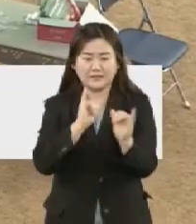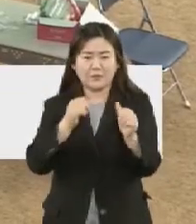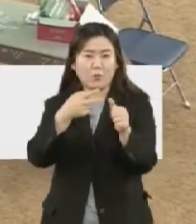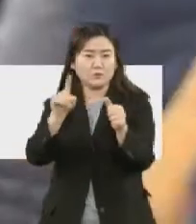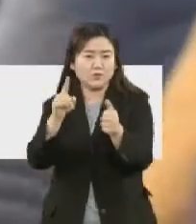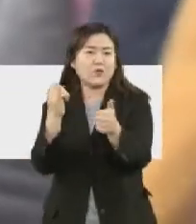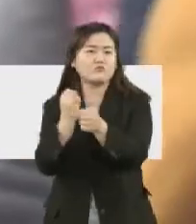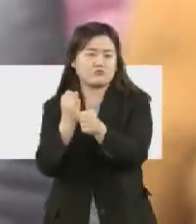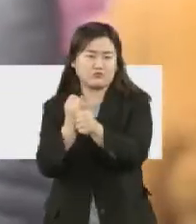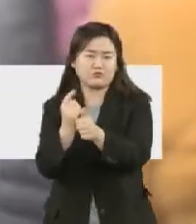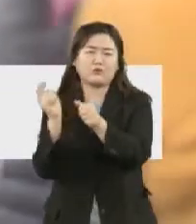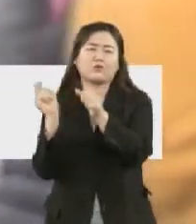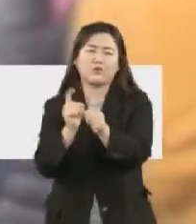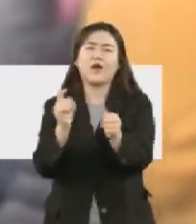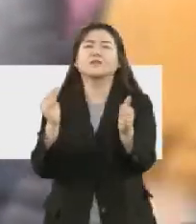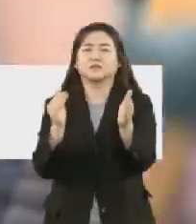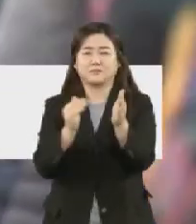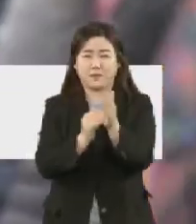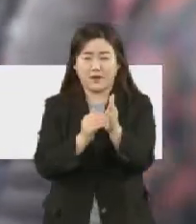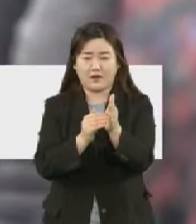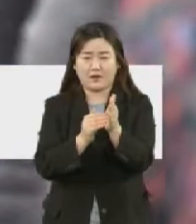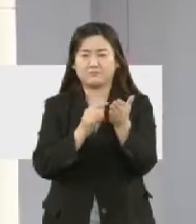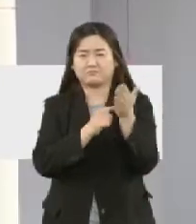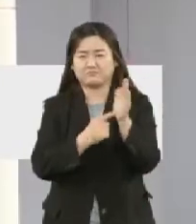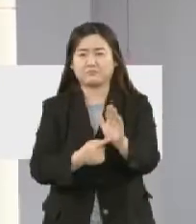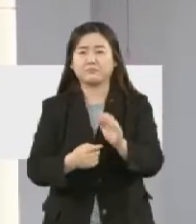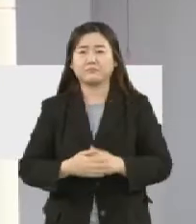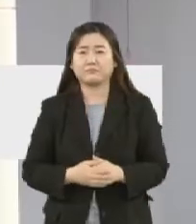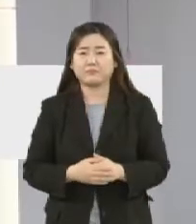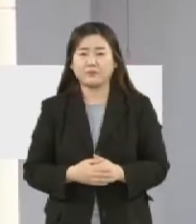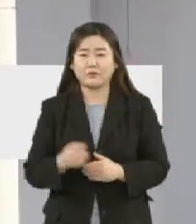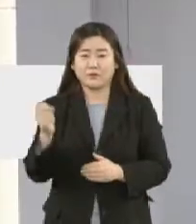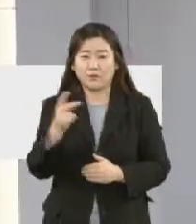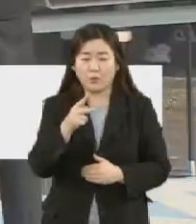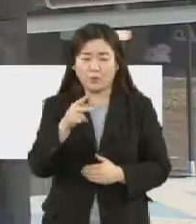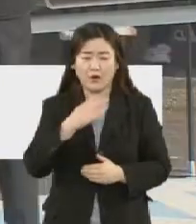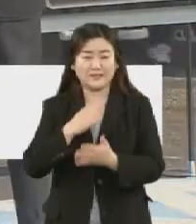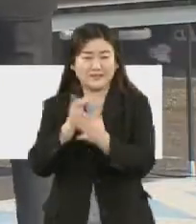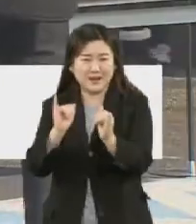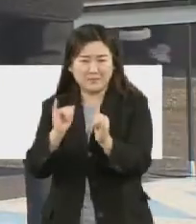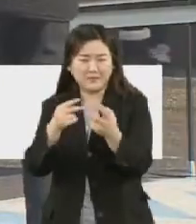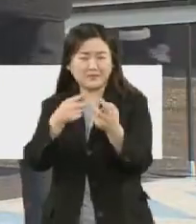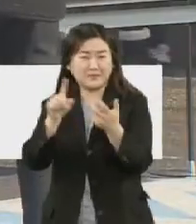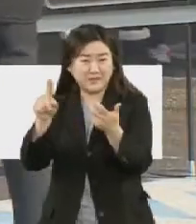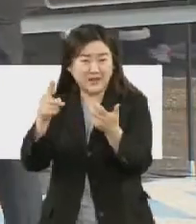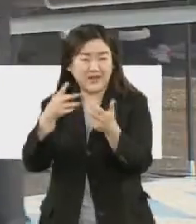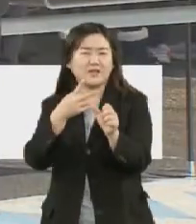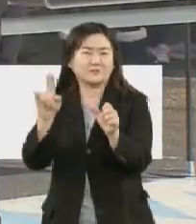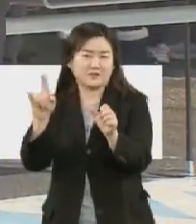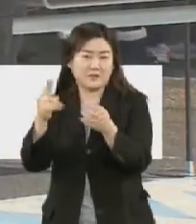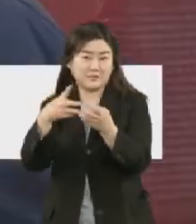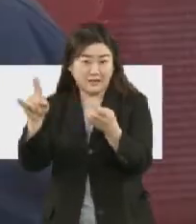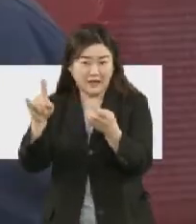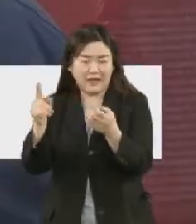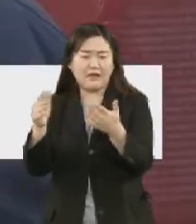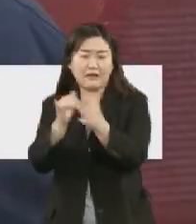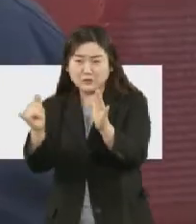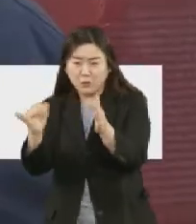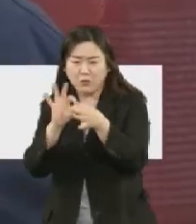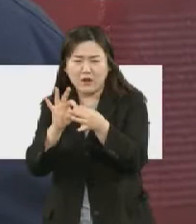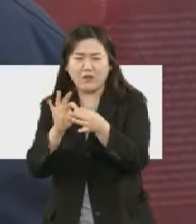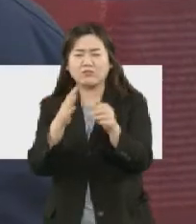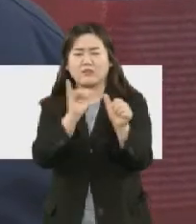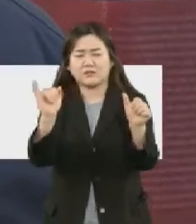50대 부부가 확진 판정을 받았다고 밝혔습니다 또 이들의 지닌 7 10대와 40대 그 가족 등